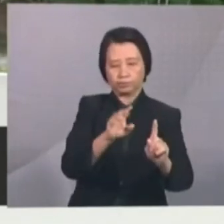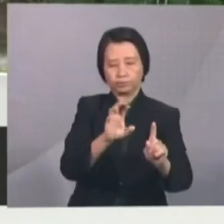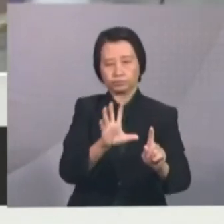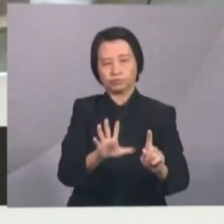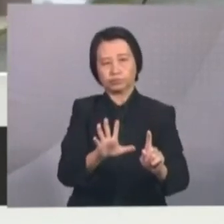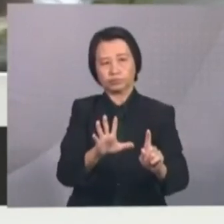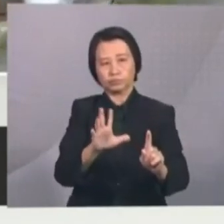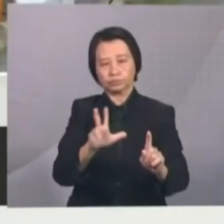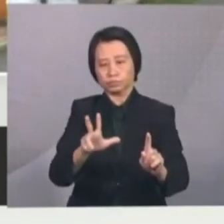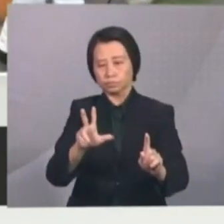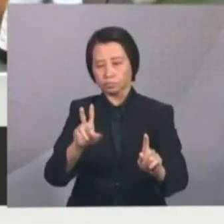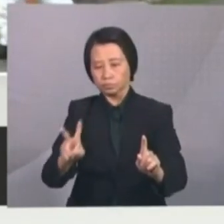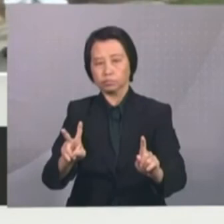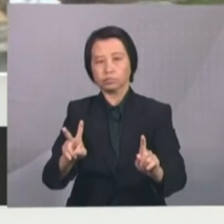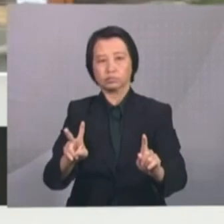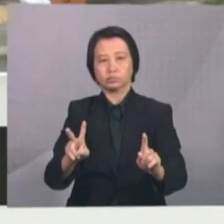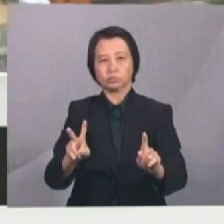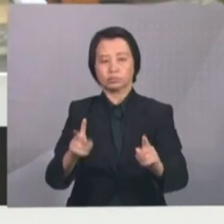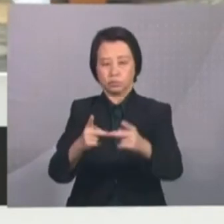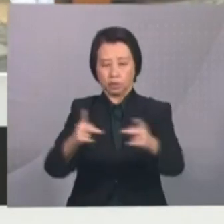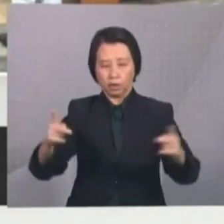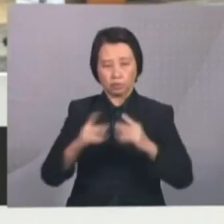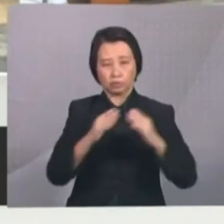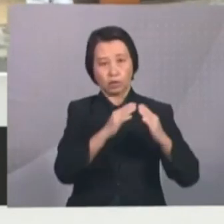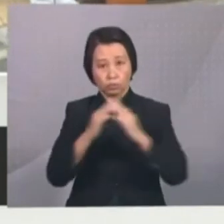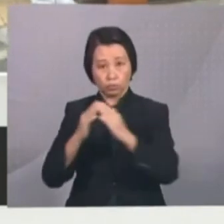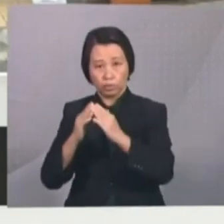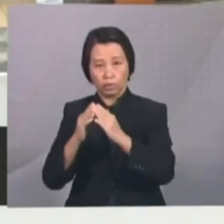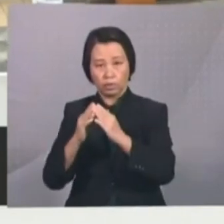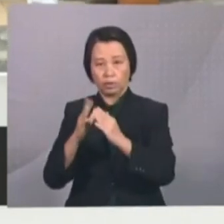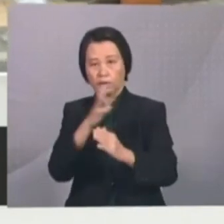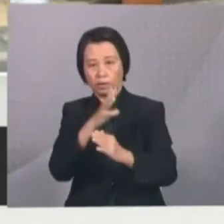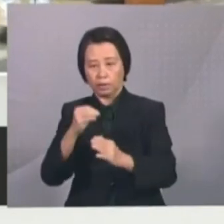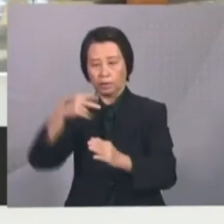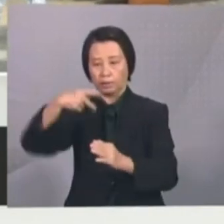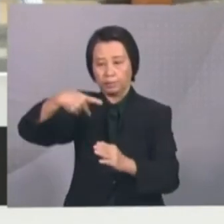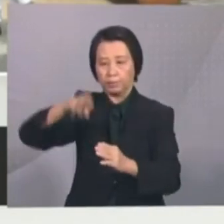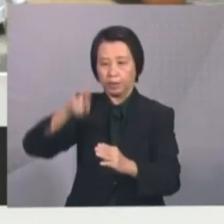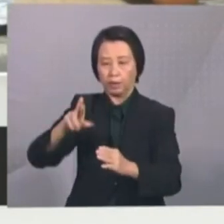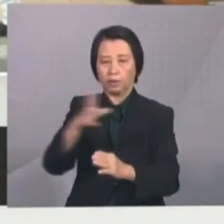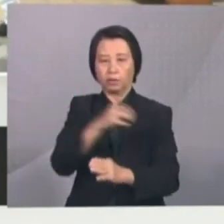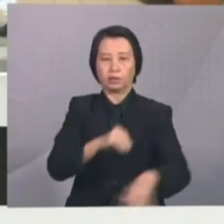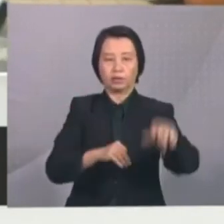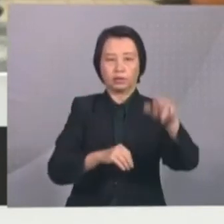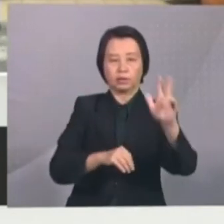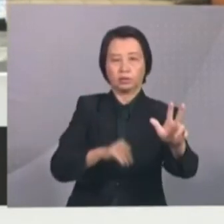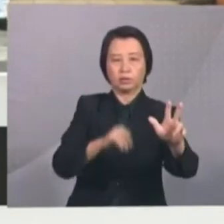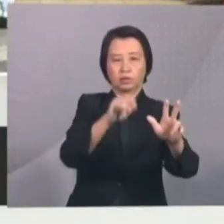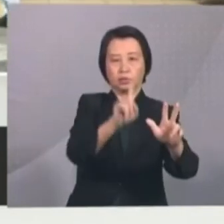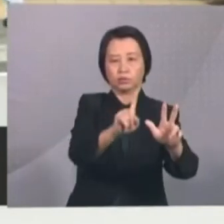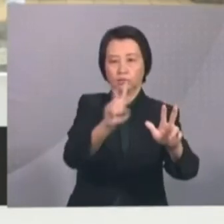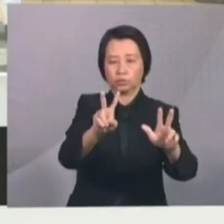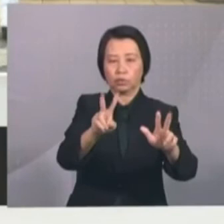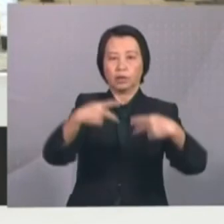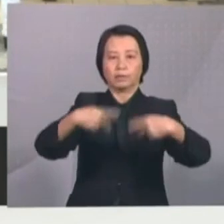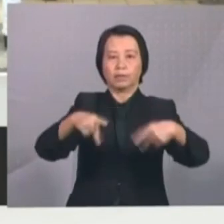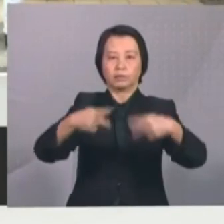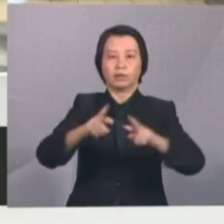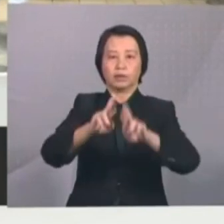1532 kawasan perumahan termasuk QPR dan 312 Pasaraya